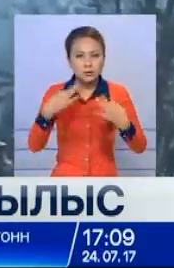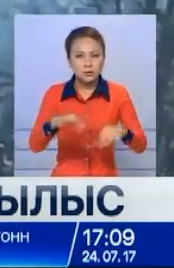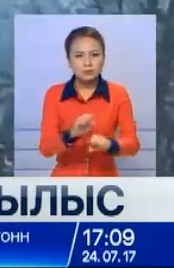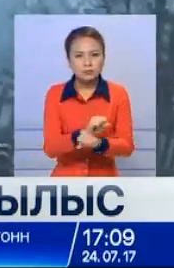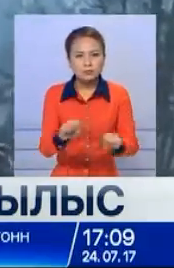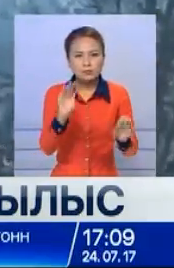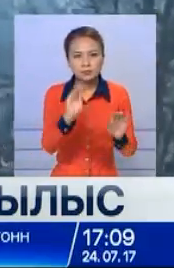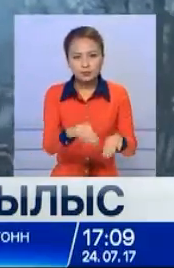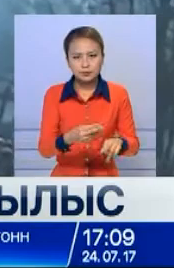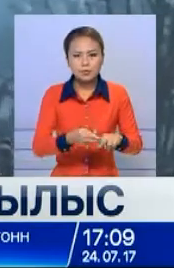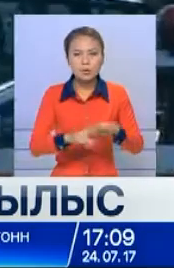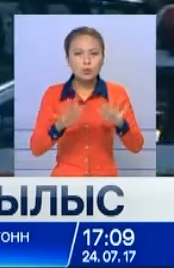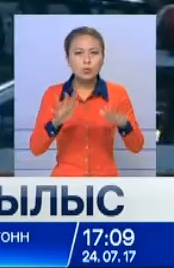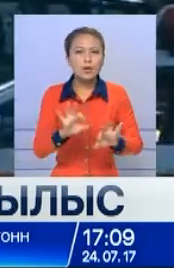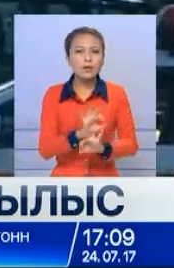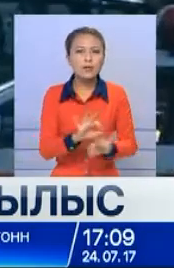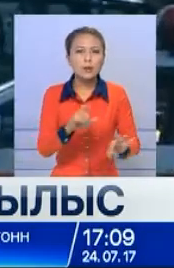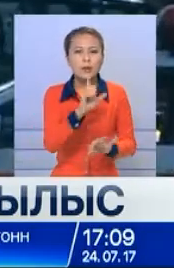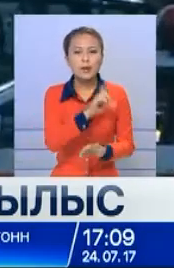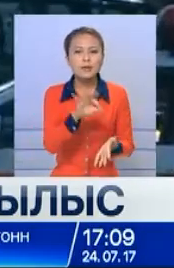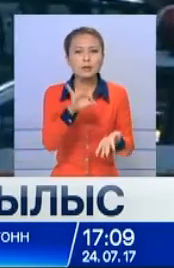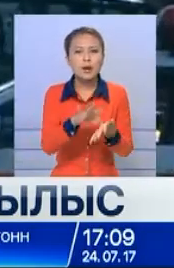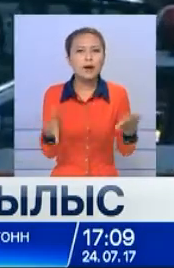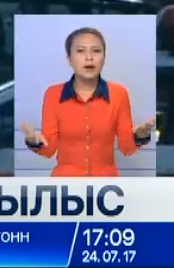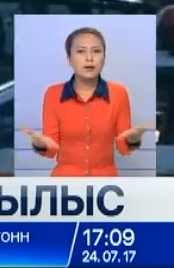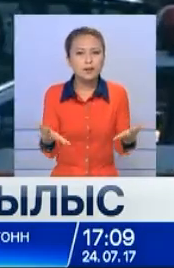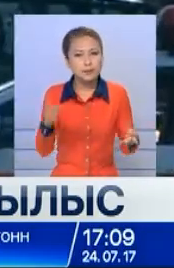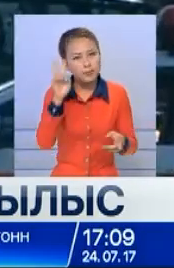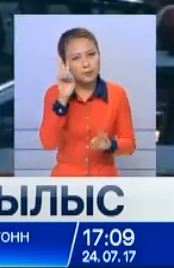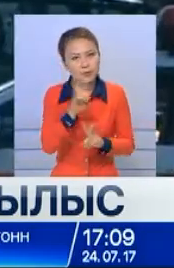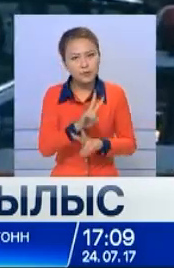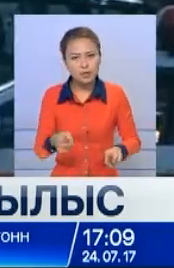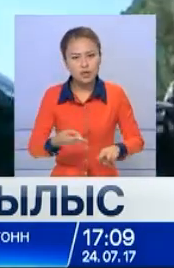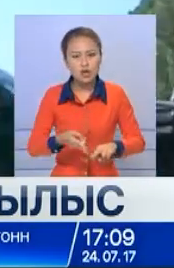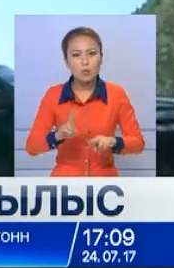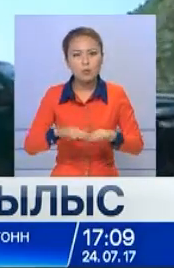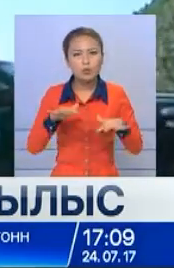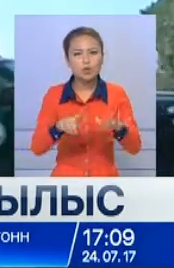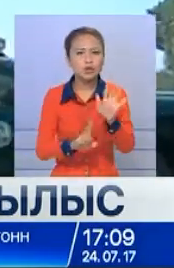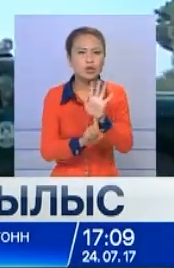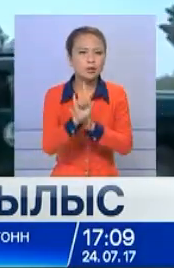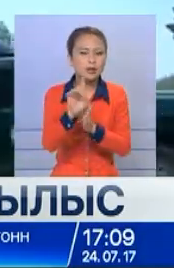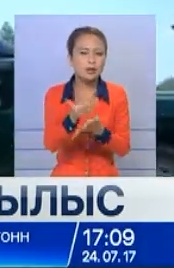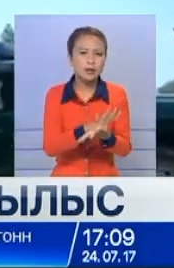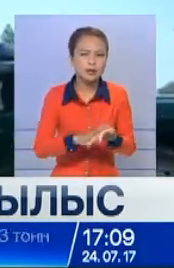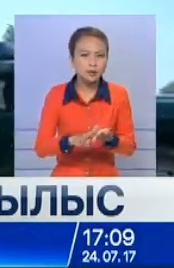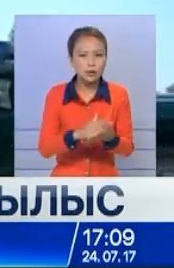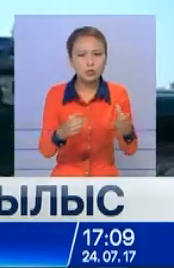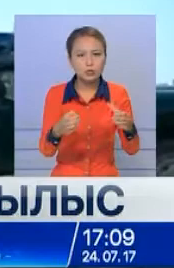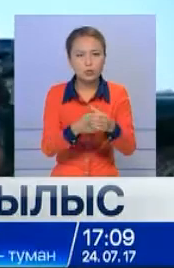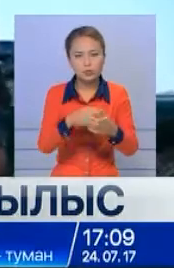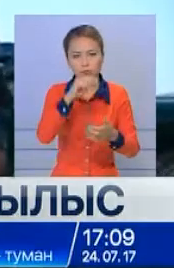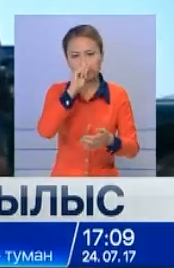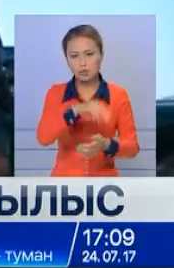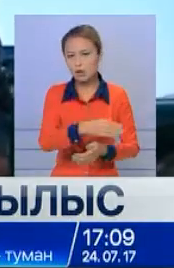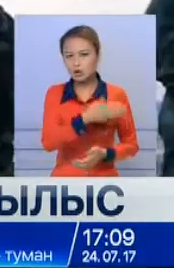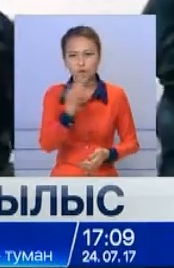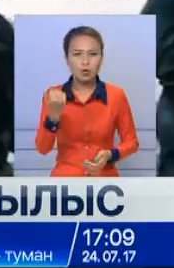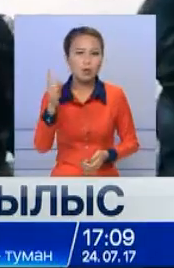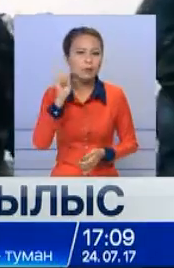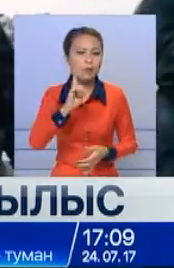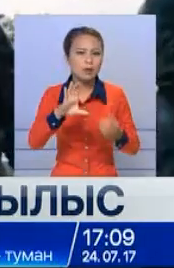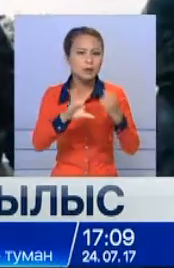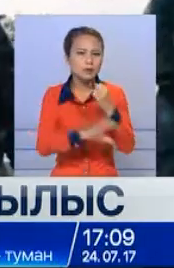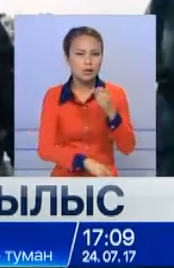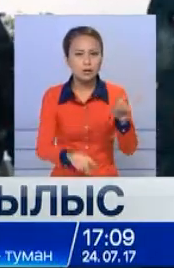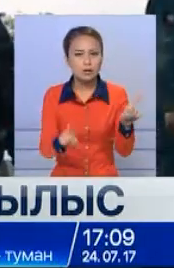қосқан. Алайда оның мұндай қадамға не мақсатпен барғаны белгісіз. Әзірге шабуылды ешқандай лаңкестік топ мойындаған жоқ. Соңғы деректерге